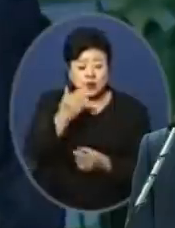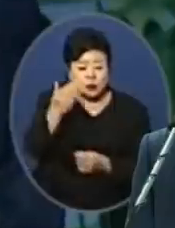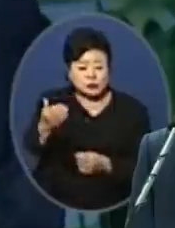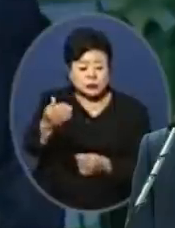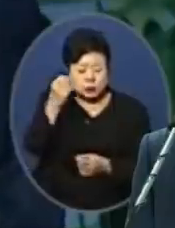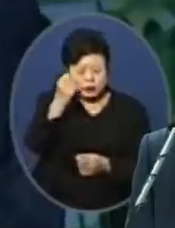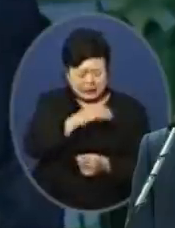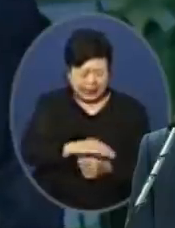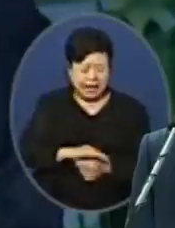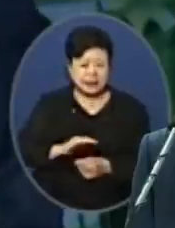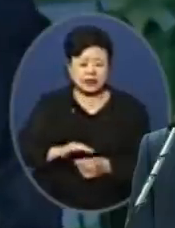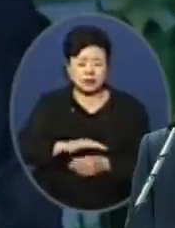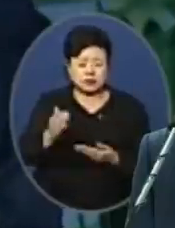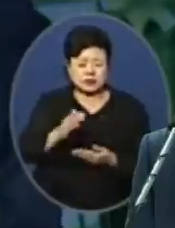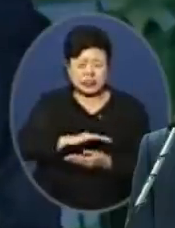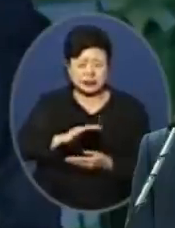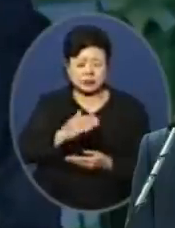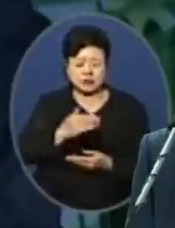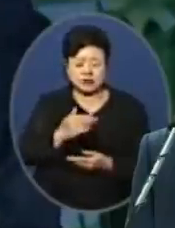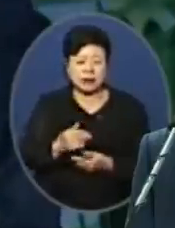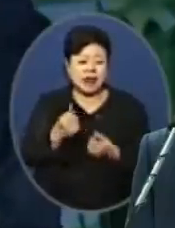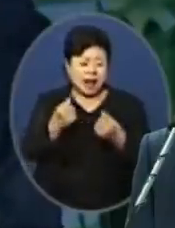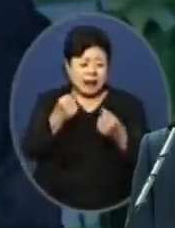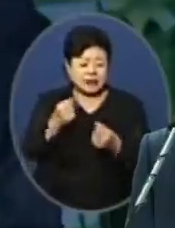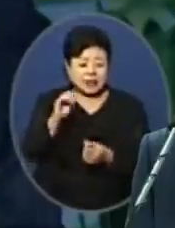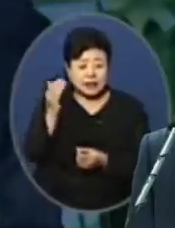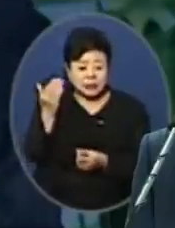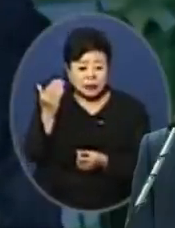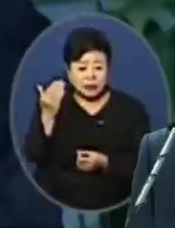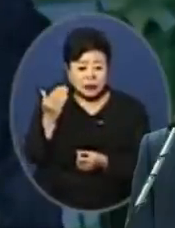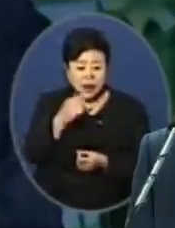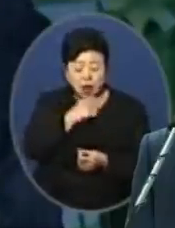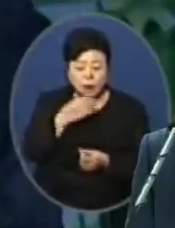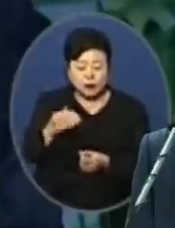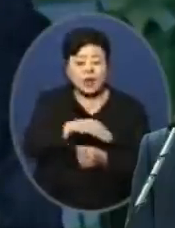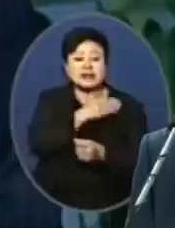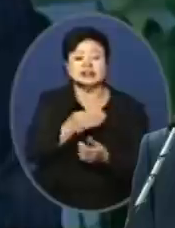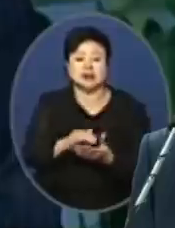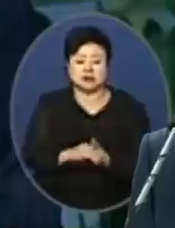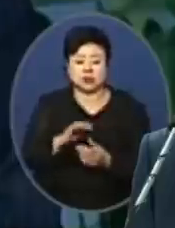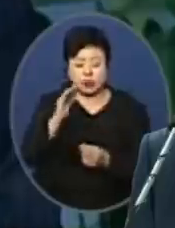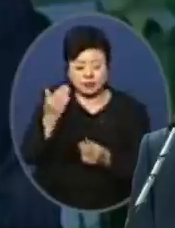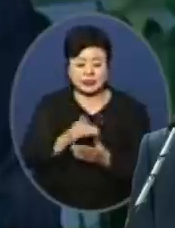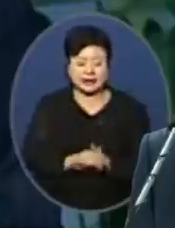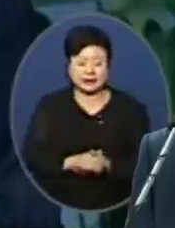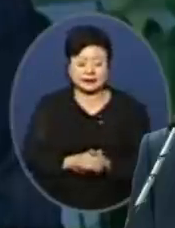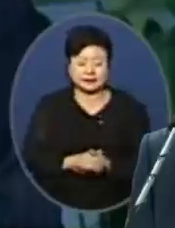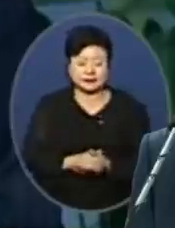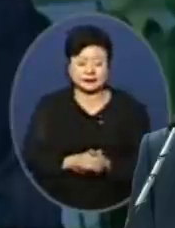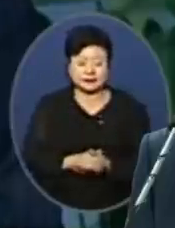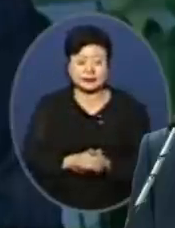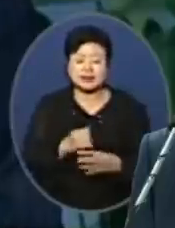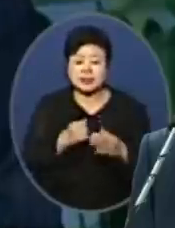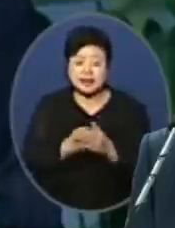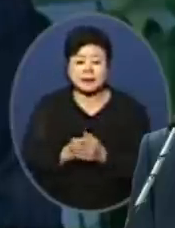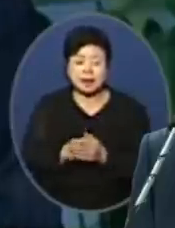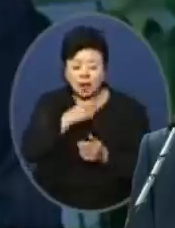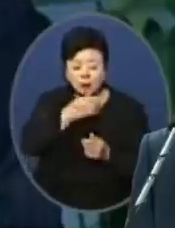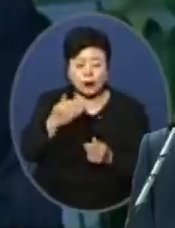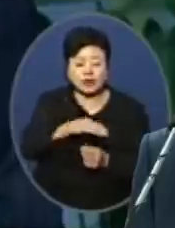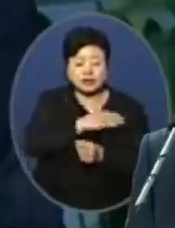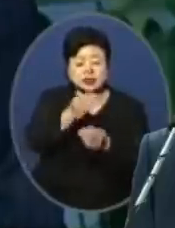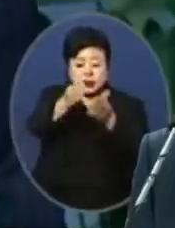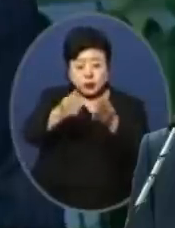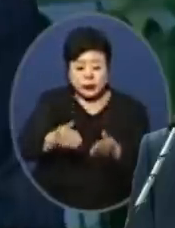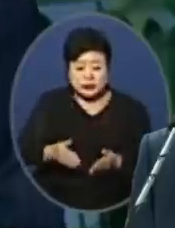여러분은 영혼이 잘됨같이 범사에 잘됨에 강건하게 되는 것은 보혈의 능력으로 되는 것입니다. 그러므로 보혈의